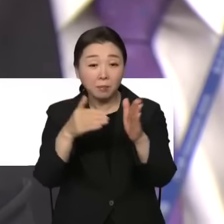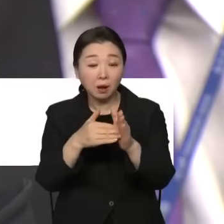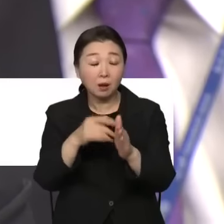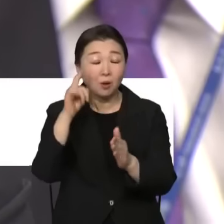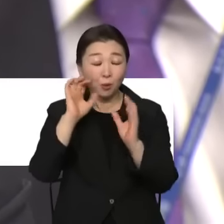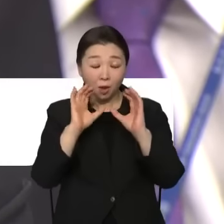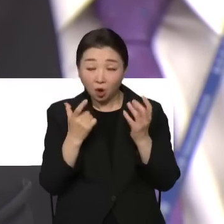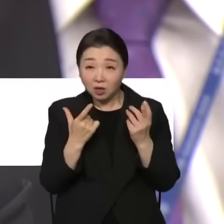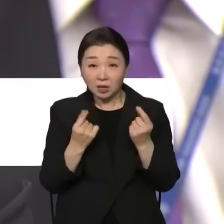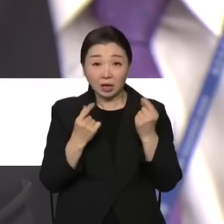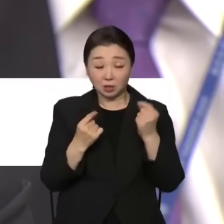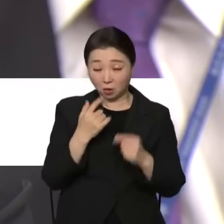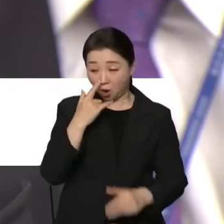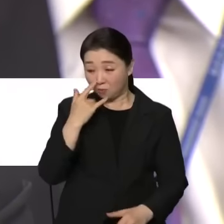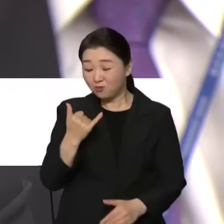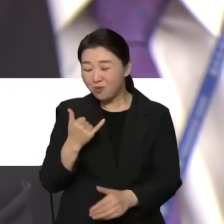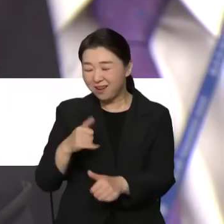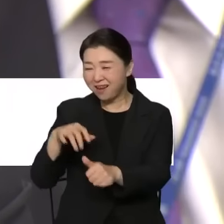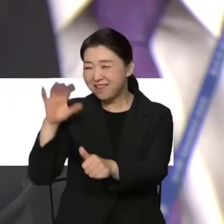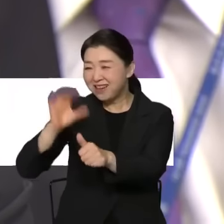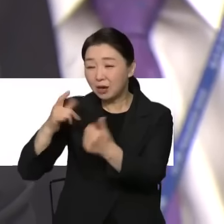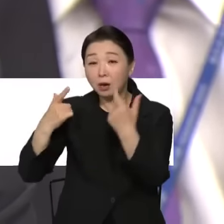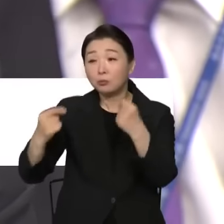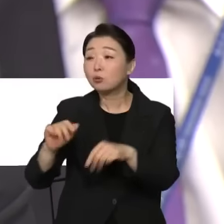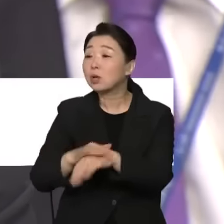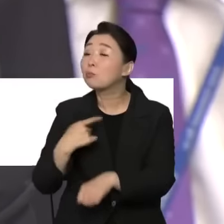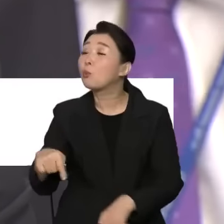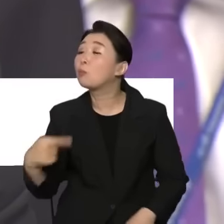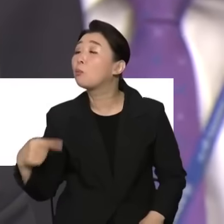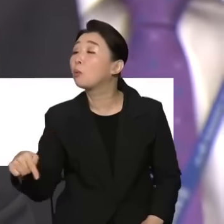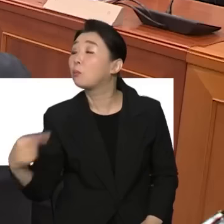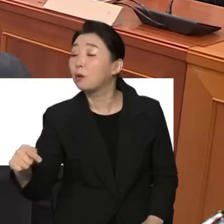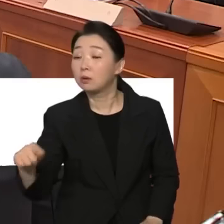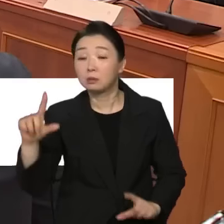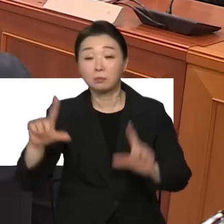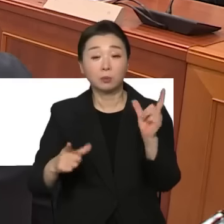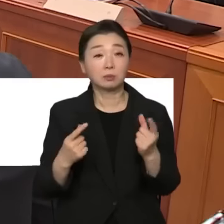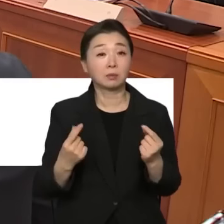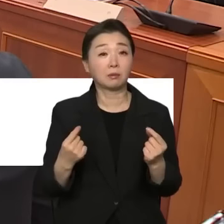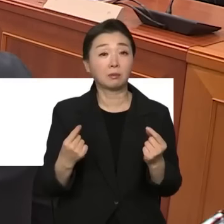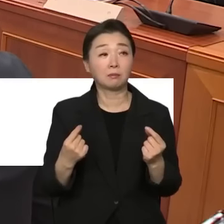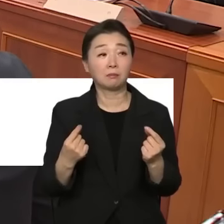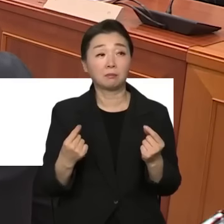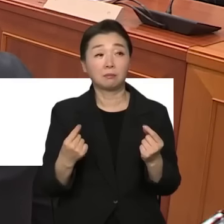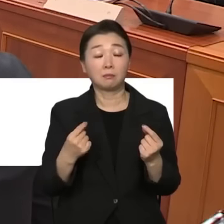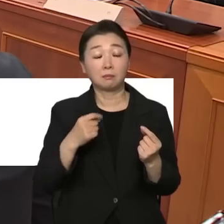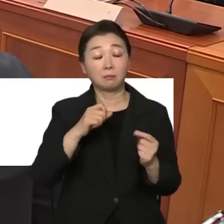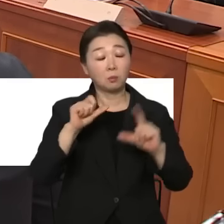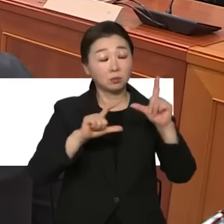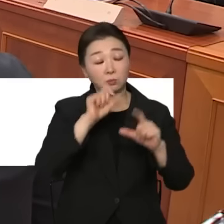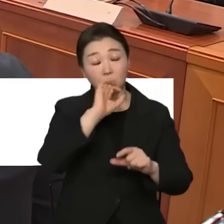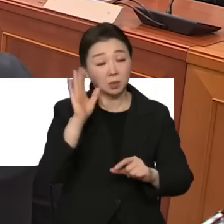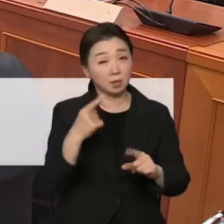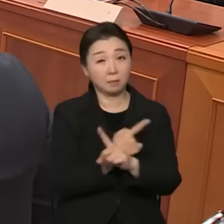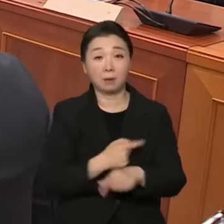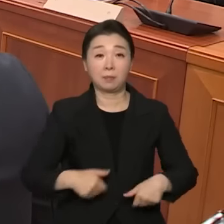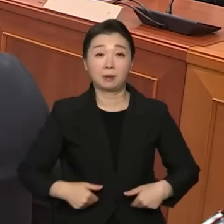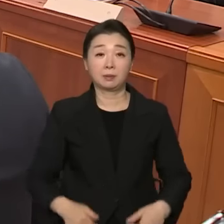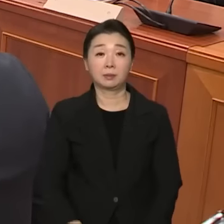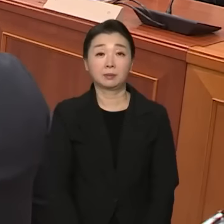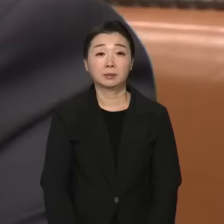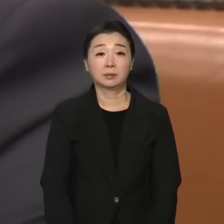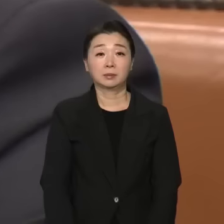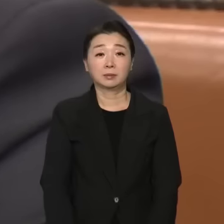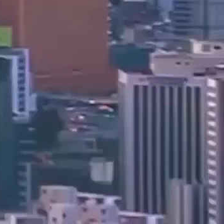마치 어린아이에게 부모가 하듯이 뭘 잘못했는데 이런 태도, 저는 그 태도는 시정해야 된다고 생각합니다.